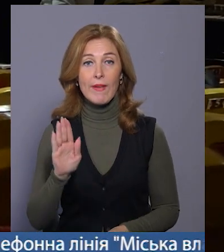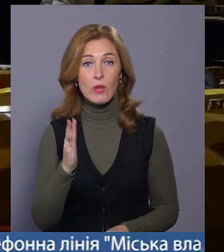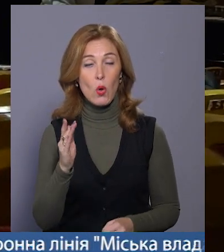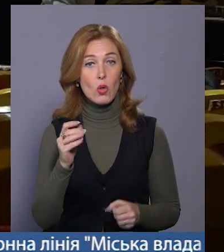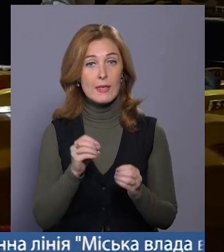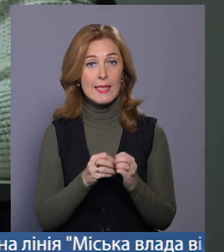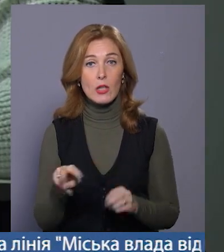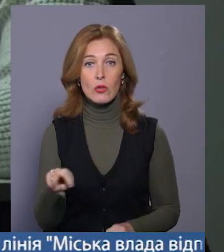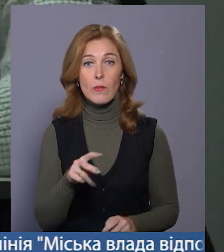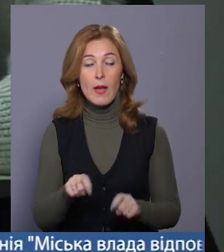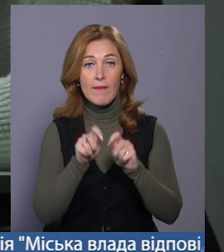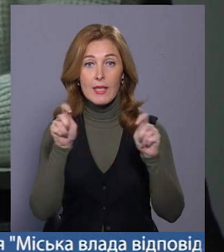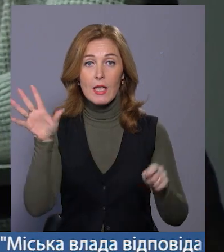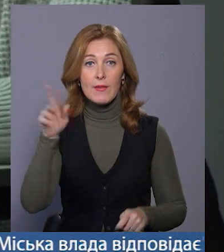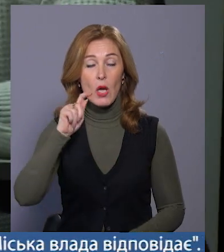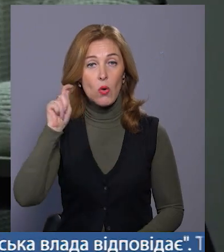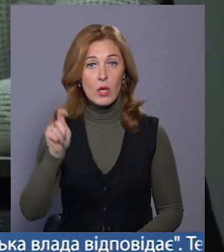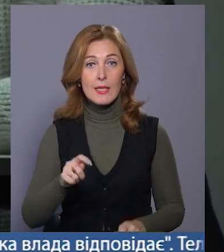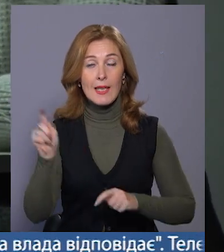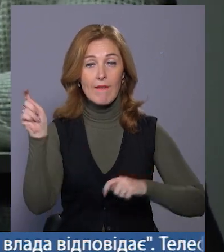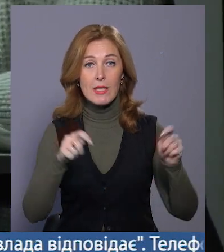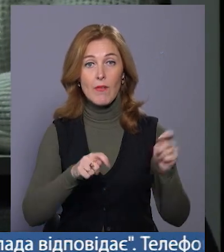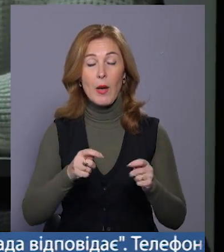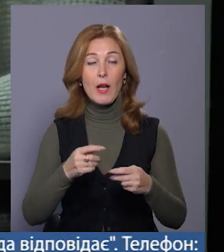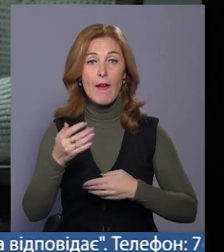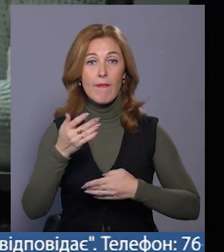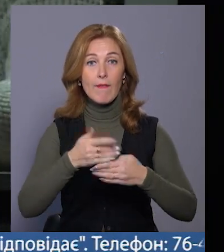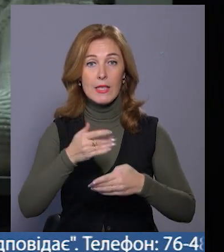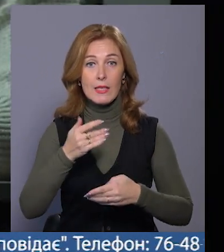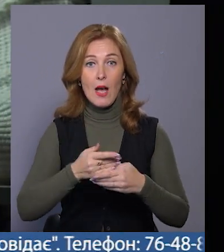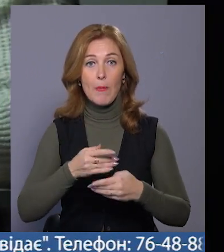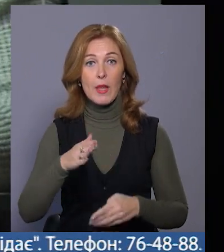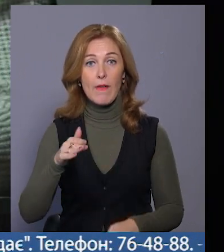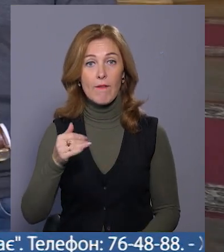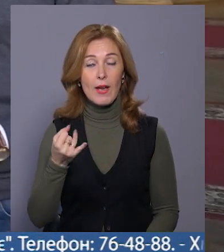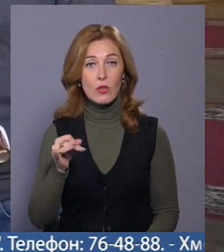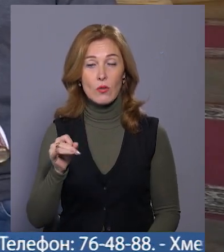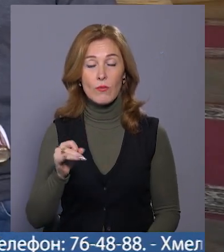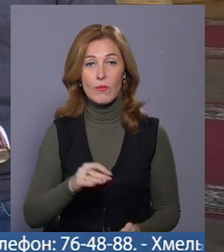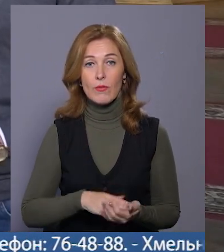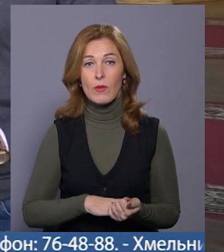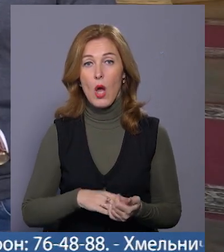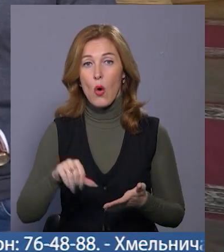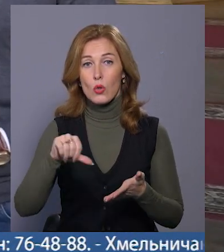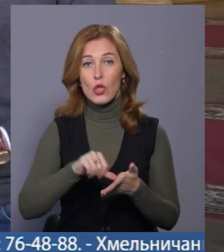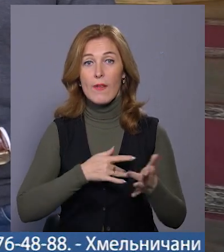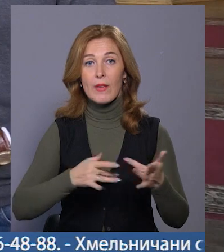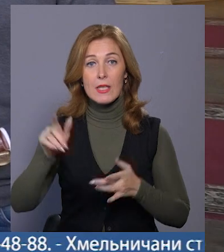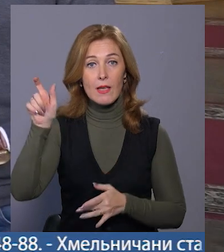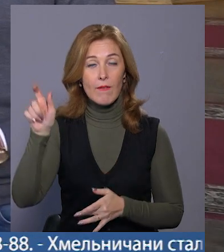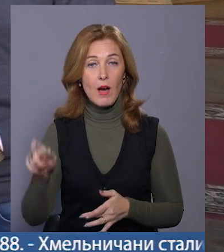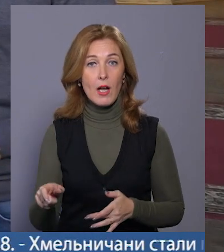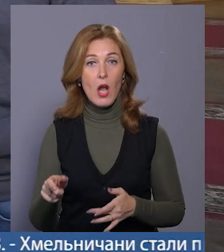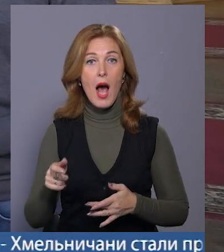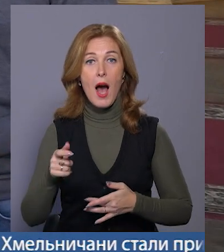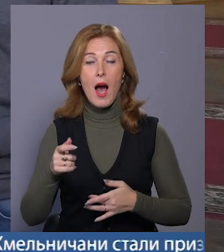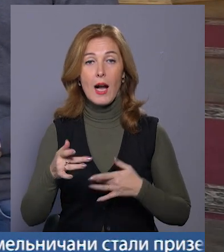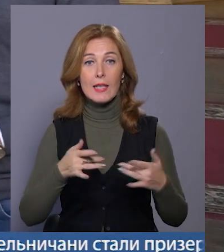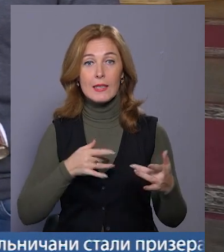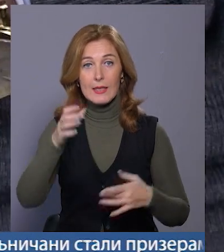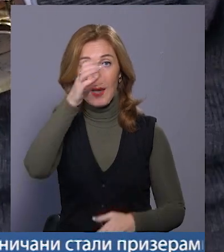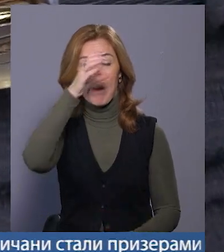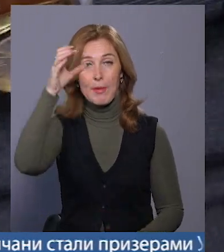листопада, відкриє всеукраїнський театральний фестиваль вистав на камерній сцені «Face to Face». Учасниками фестивалю стануть академічні театри